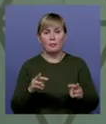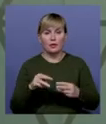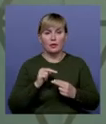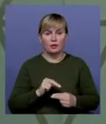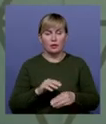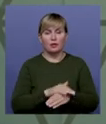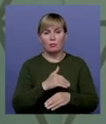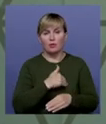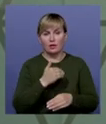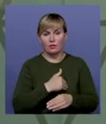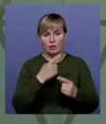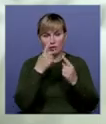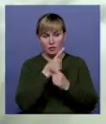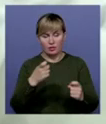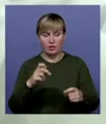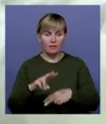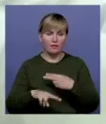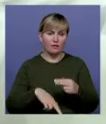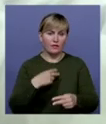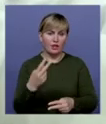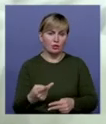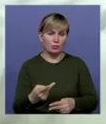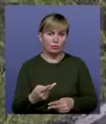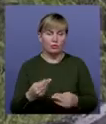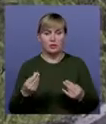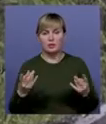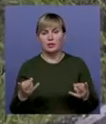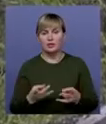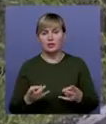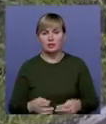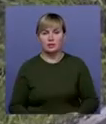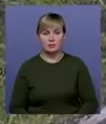призвали добровольно вернуть деньги. Рамина Мирзалимова, Мурат Тайжанов, телеканал Алматы.